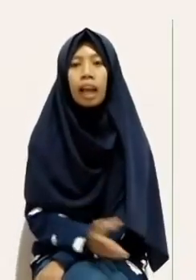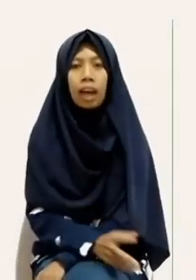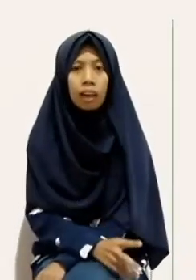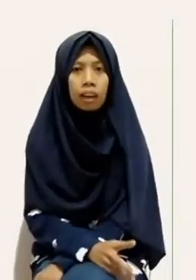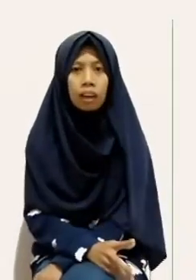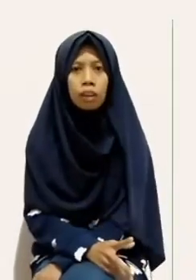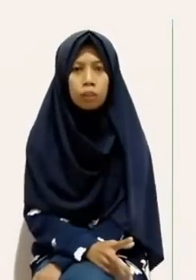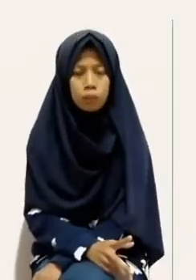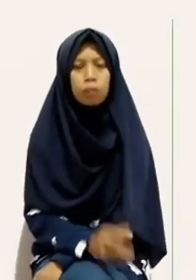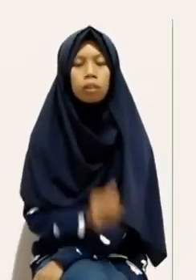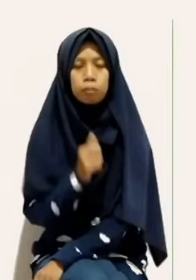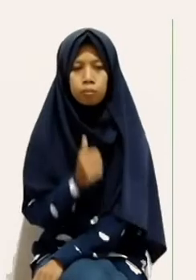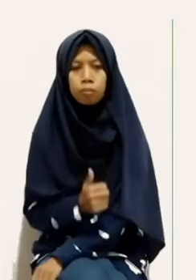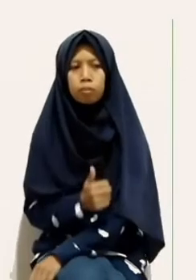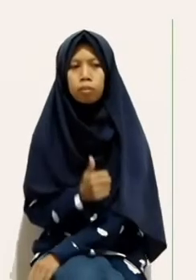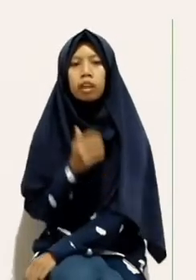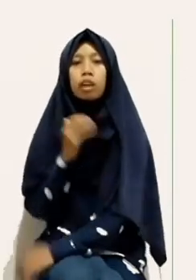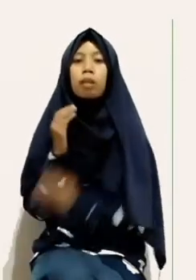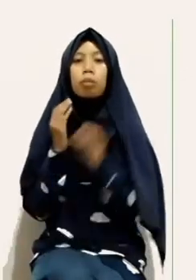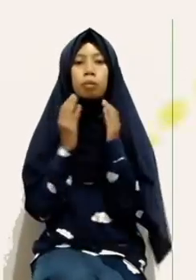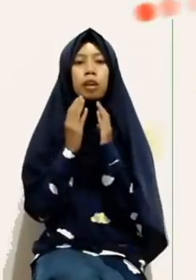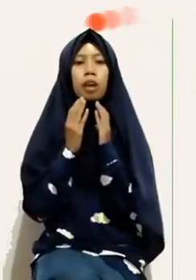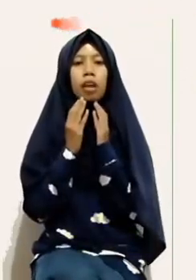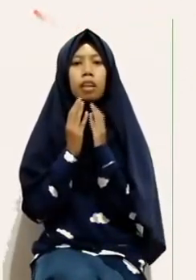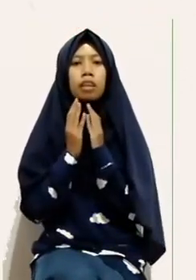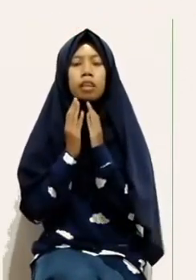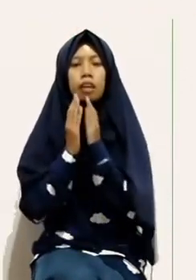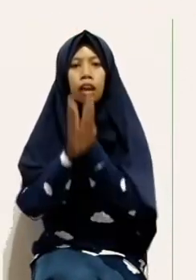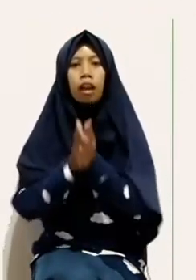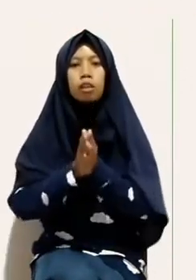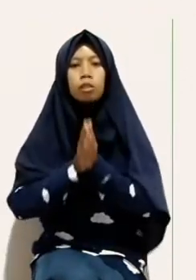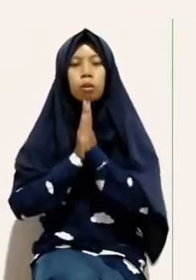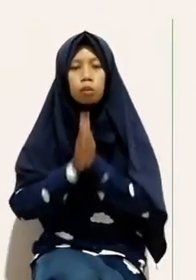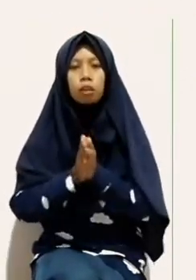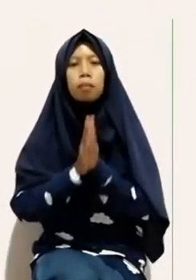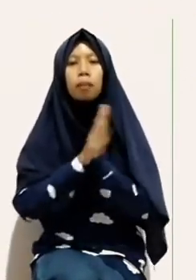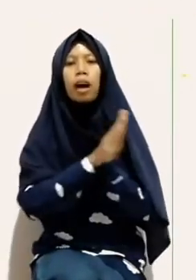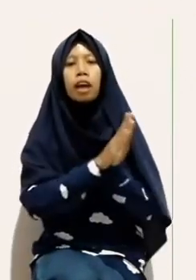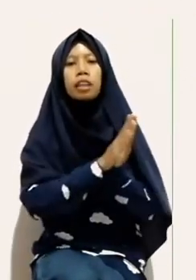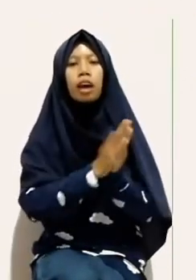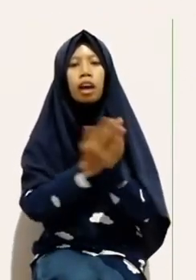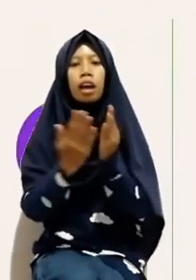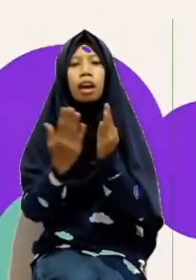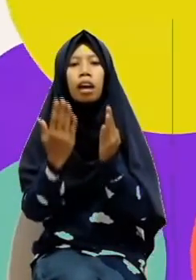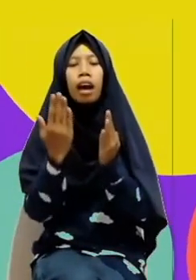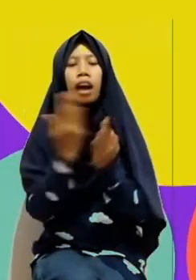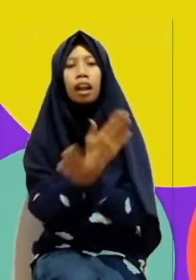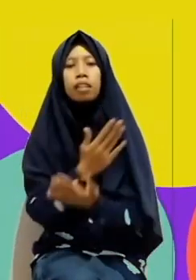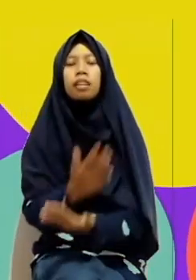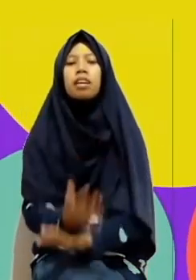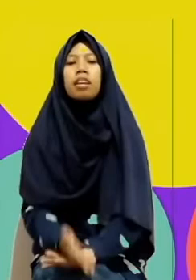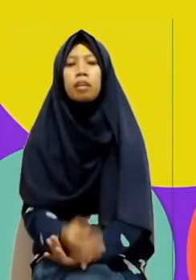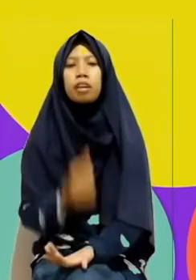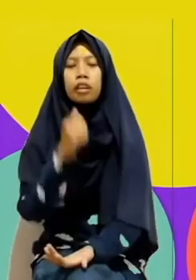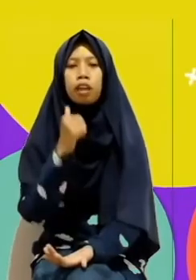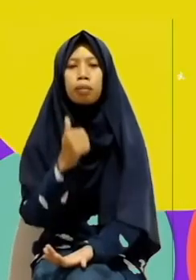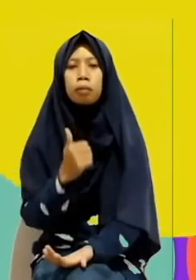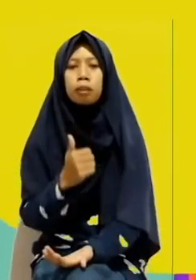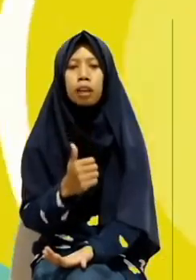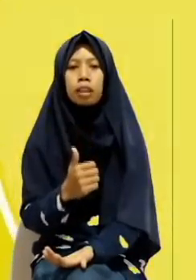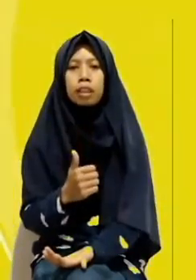secara langsung tidak berbicara secara langsung tanpa ada alat